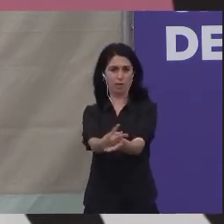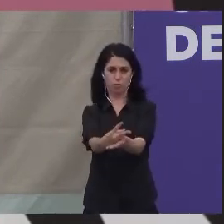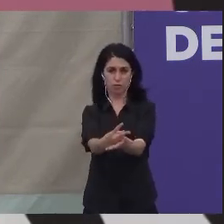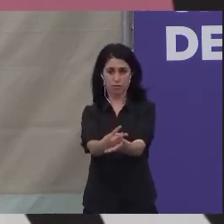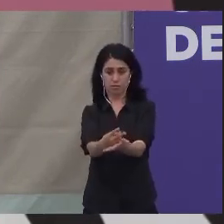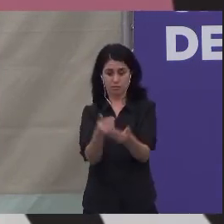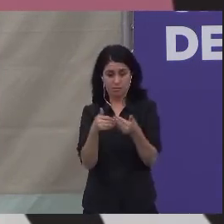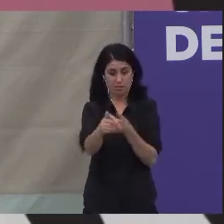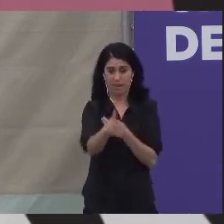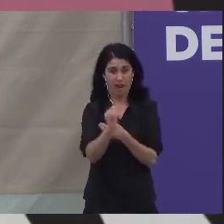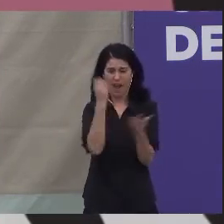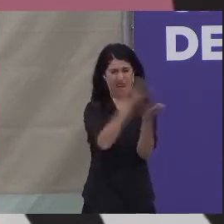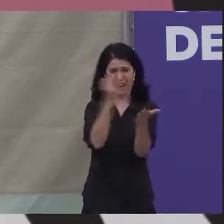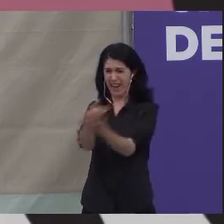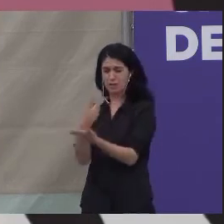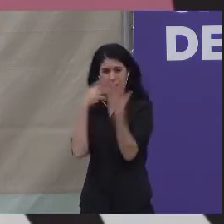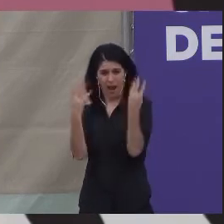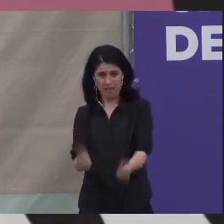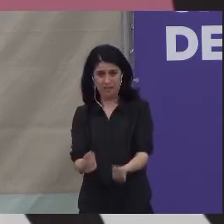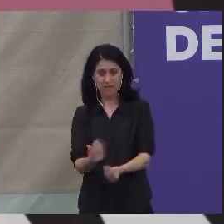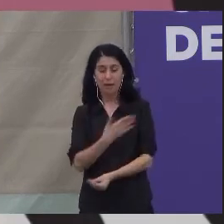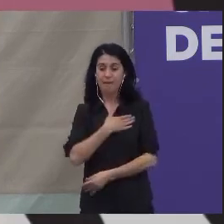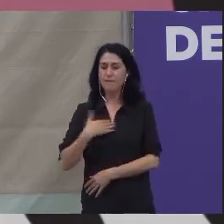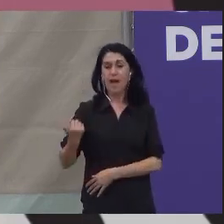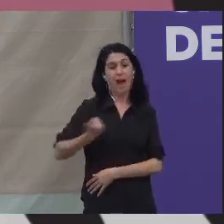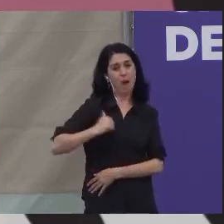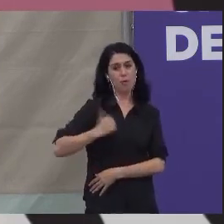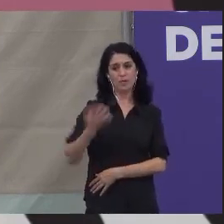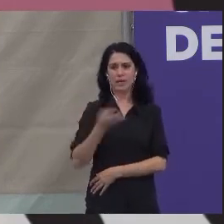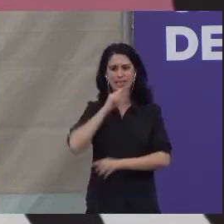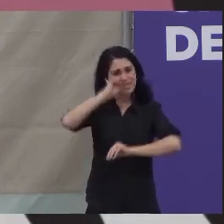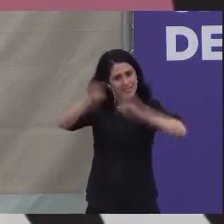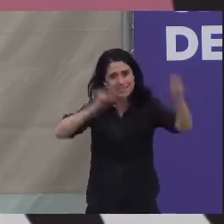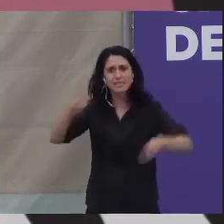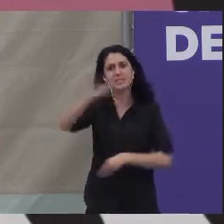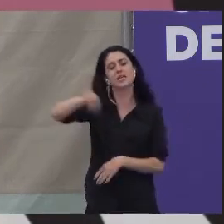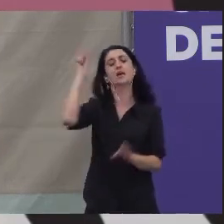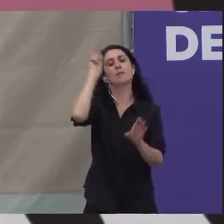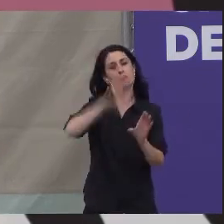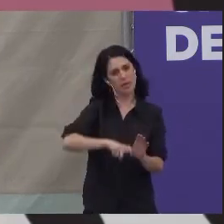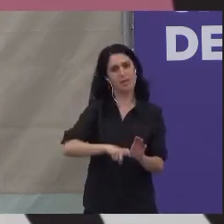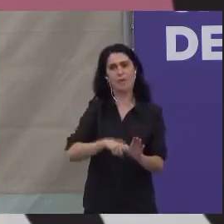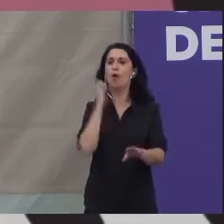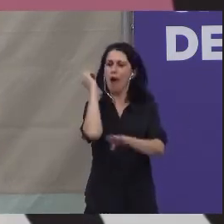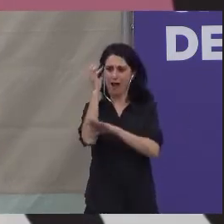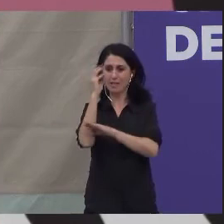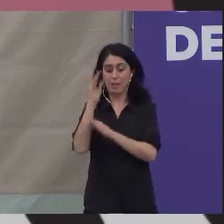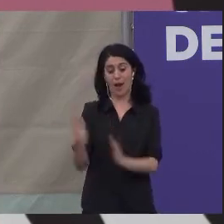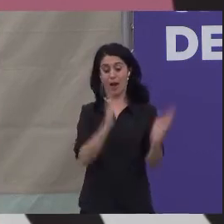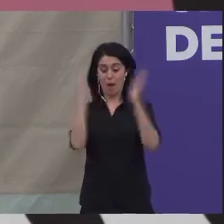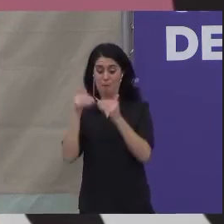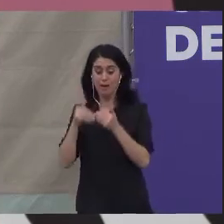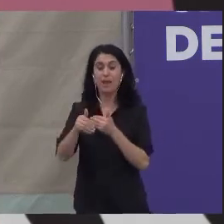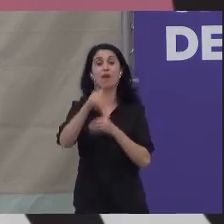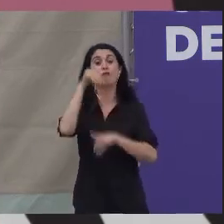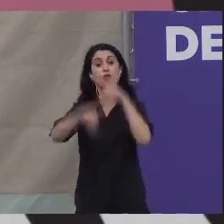nostres ulls. Vull aprofitar per a fer una crida a la participació en l'assemblea, en la part que continua de l'assemblea, que és